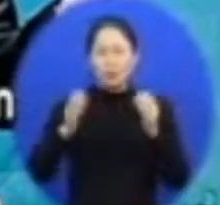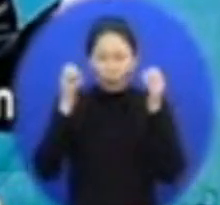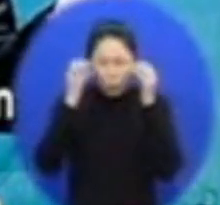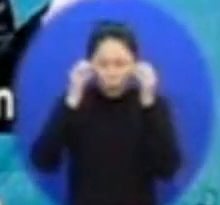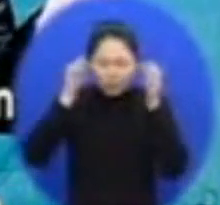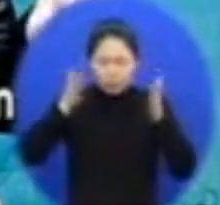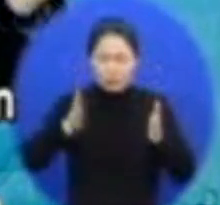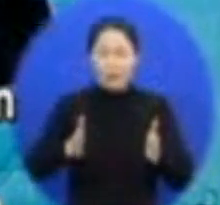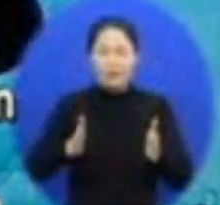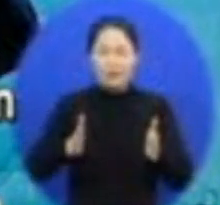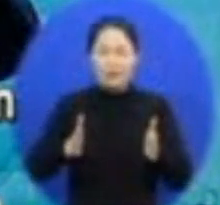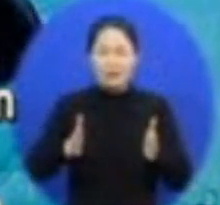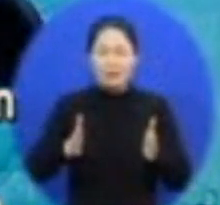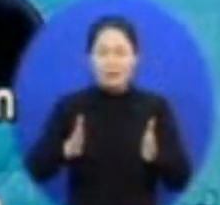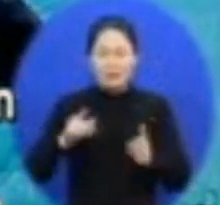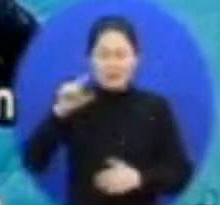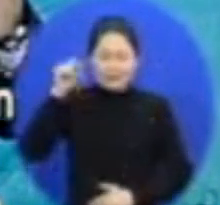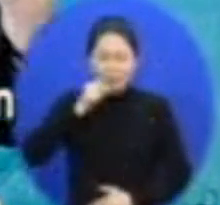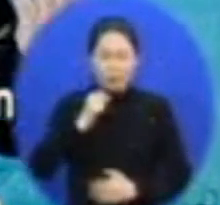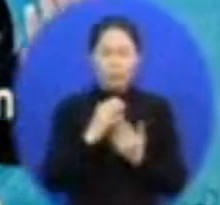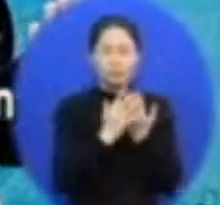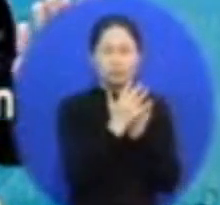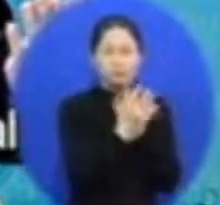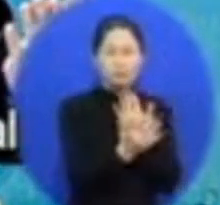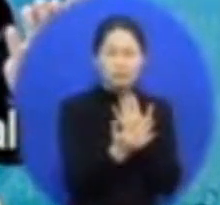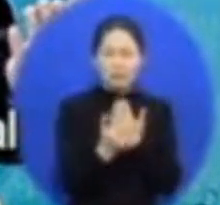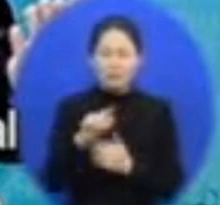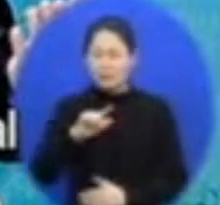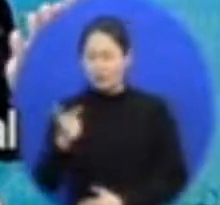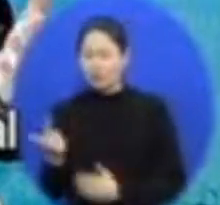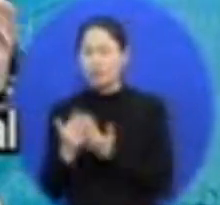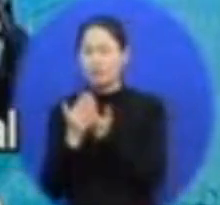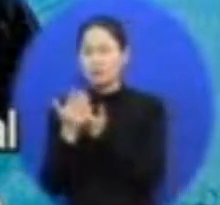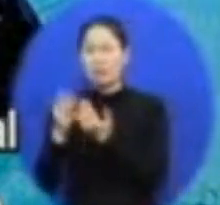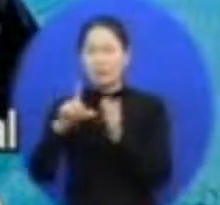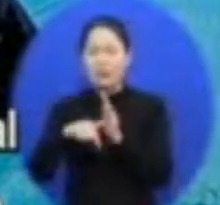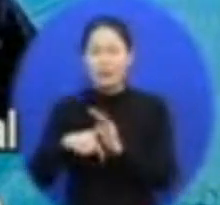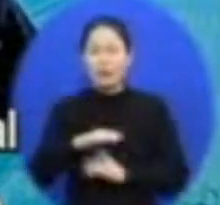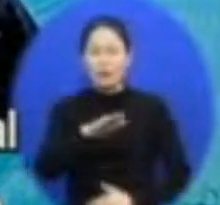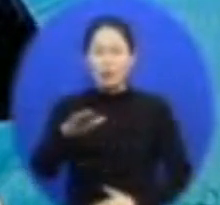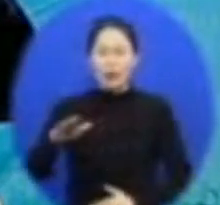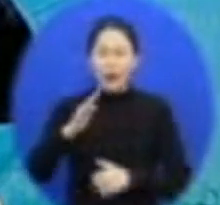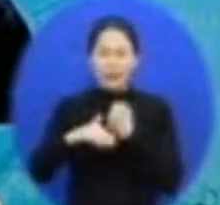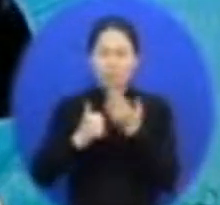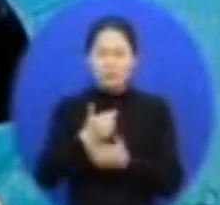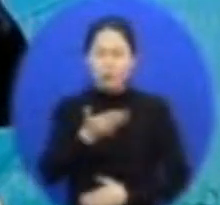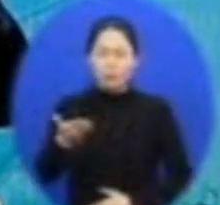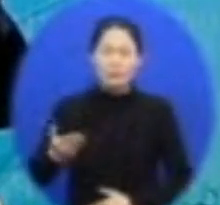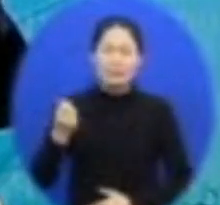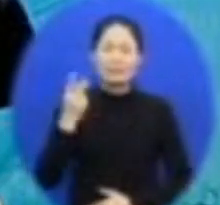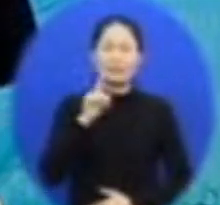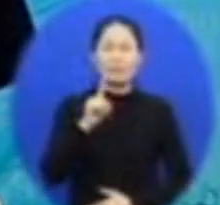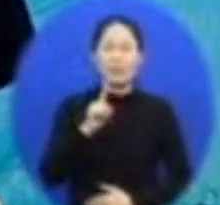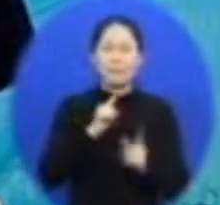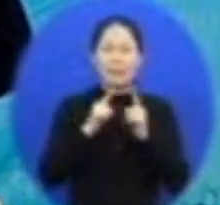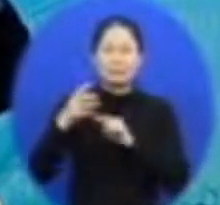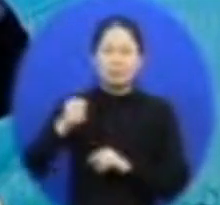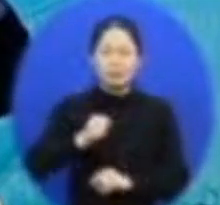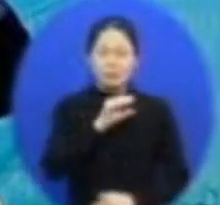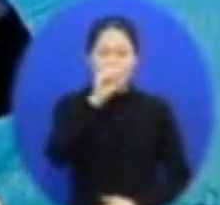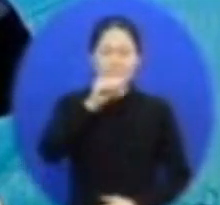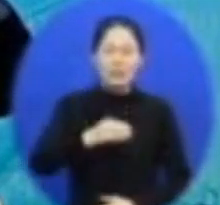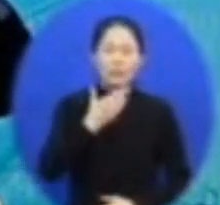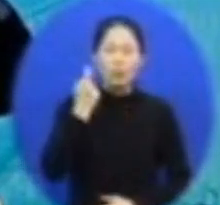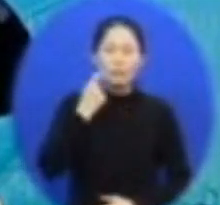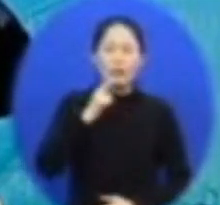주간에 새벽 부흥의 또 저녁 집회 때 하나님께서 여러분에게 다시 한번 말씀으로 십자가 복음의